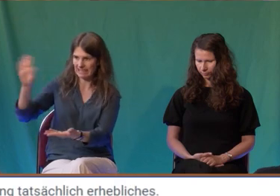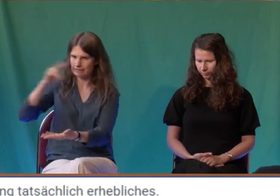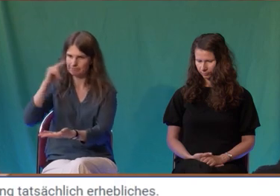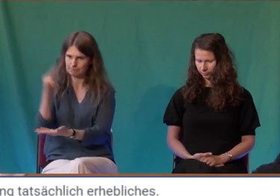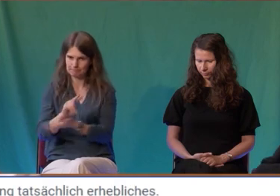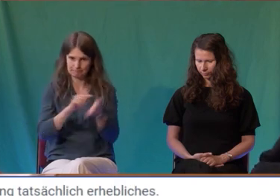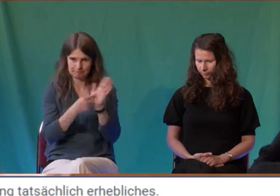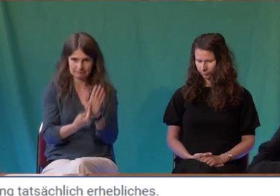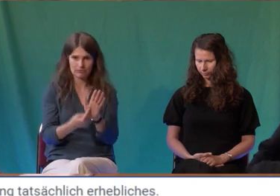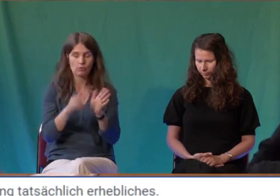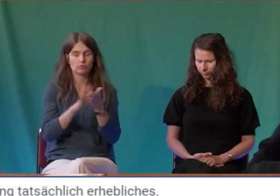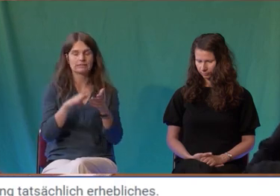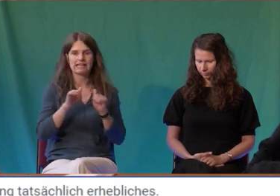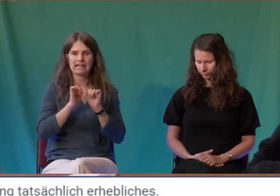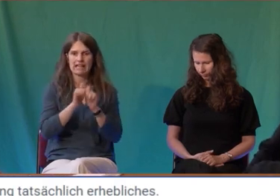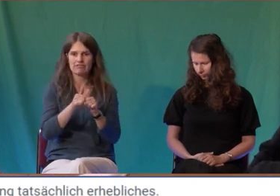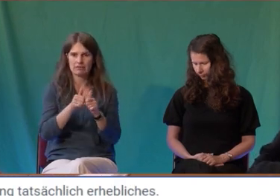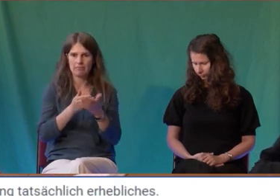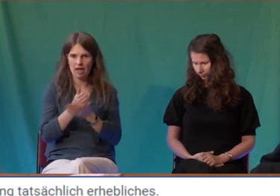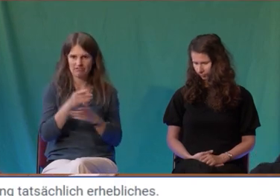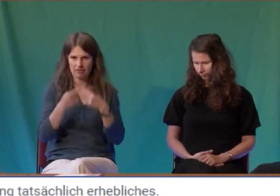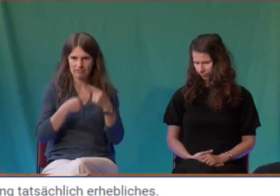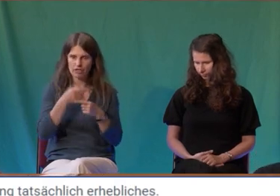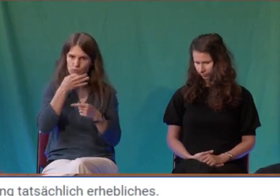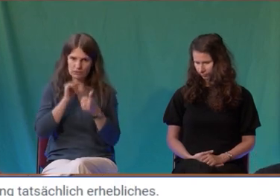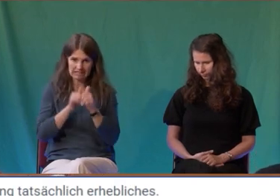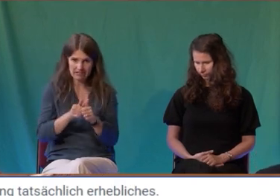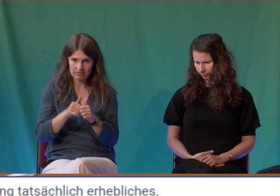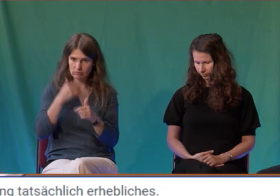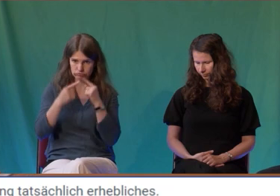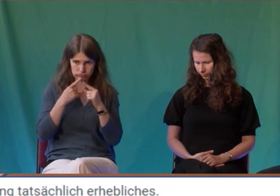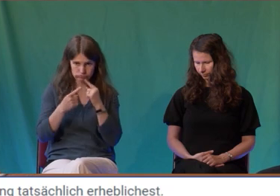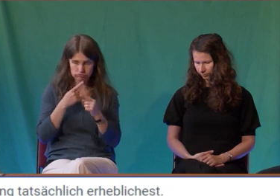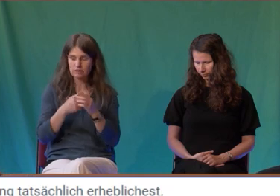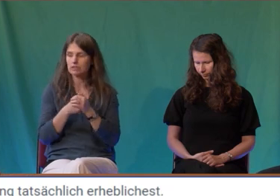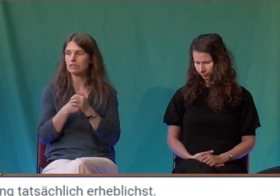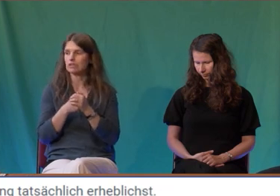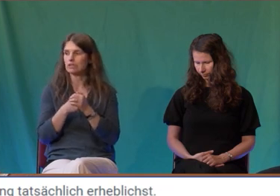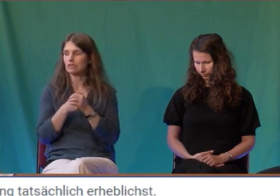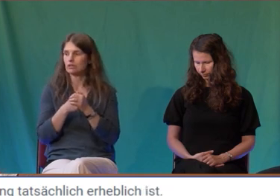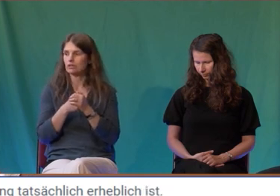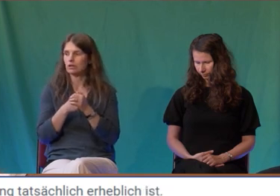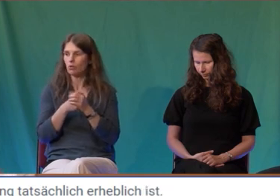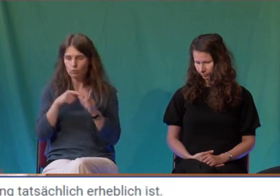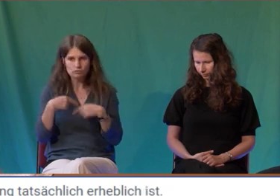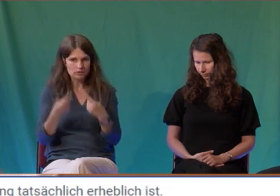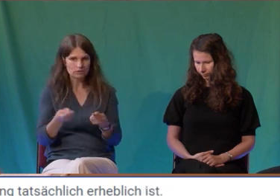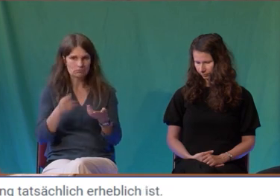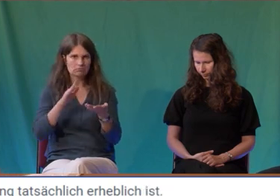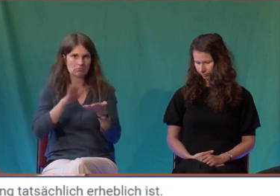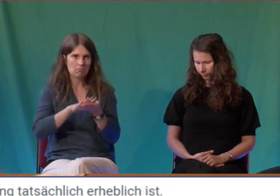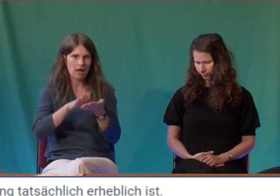Hilfeplanverfahren in der Jugendhilfe gesprochen und uns auch noch mal den die Handreichung für eine